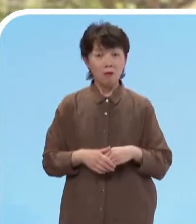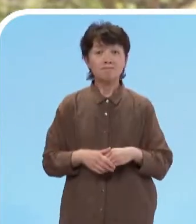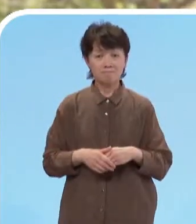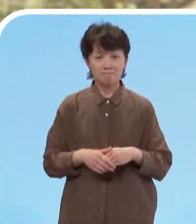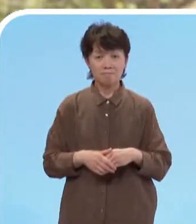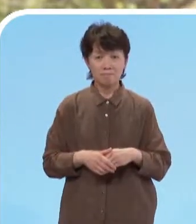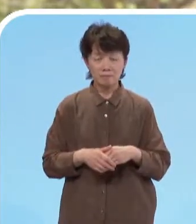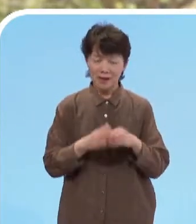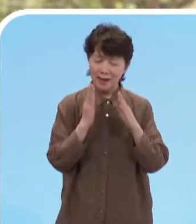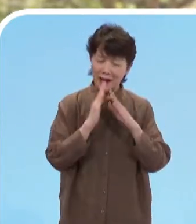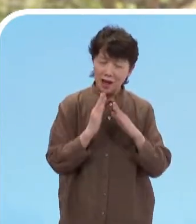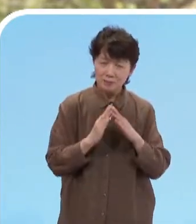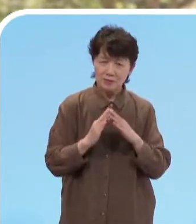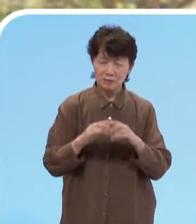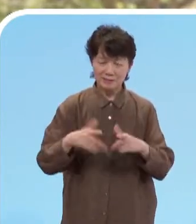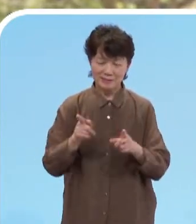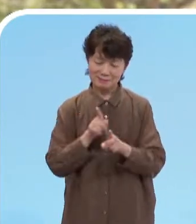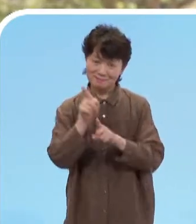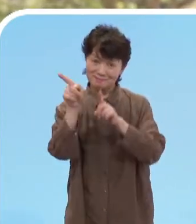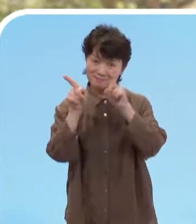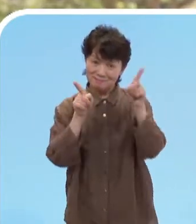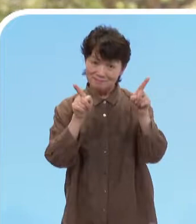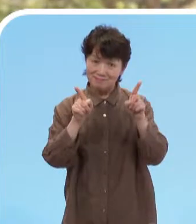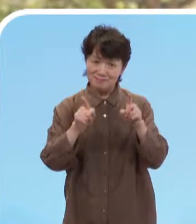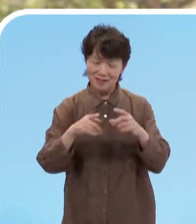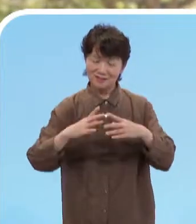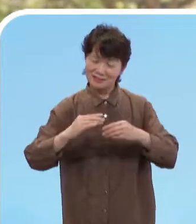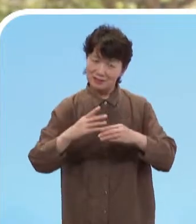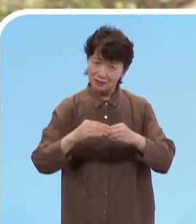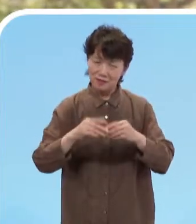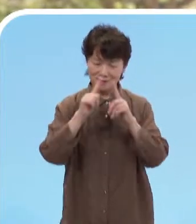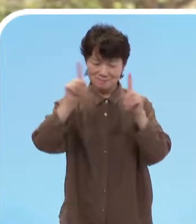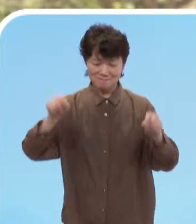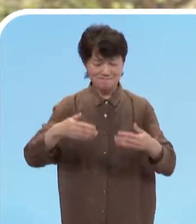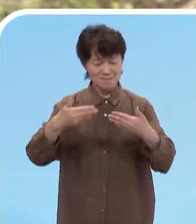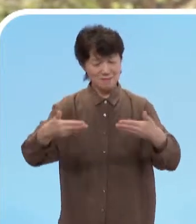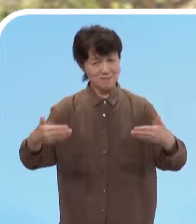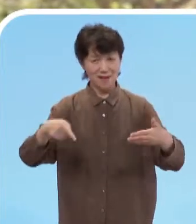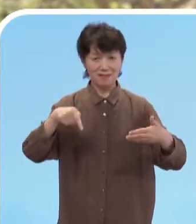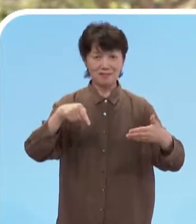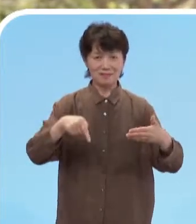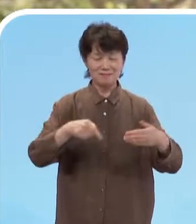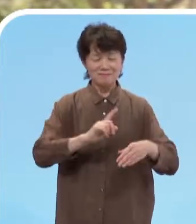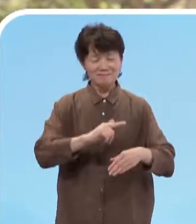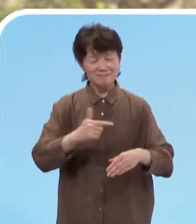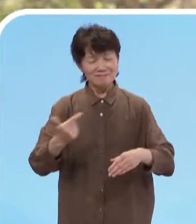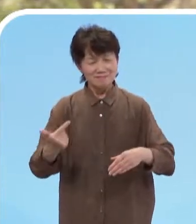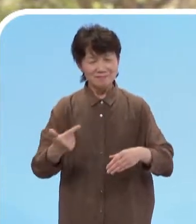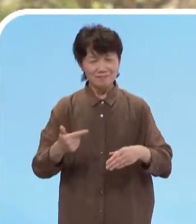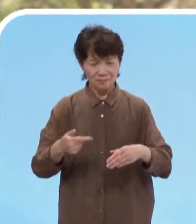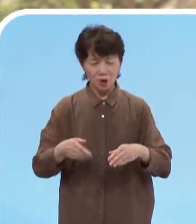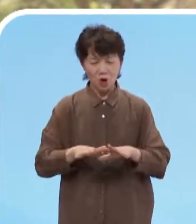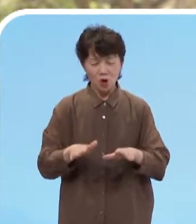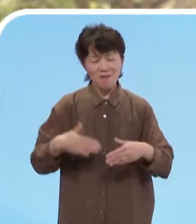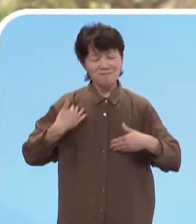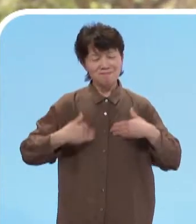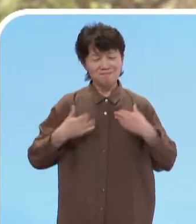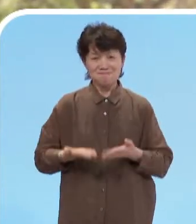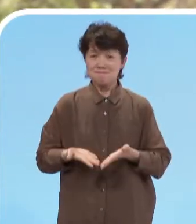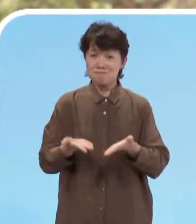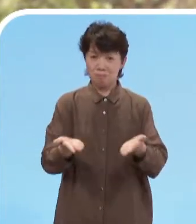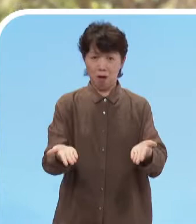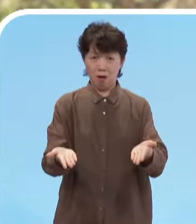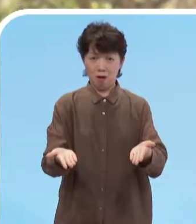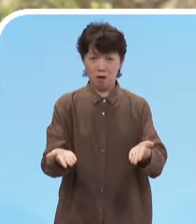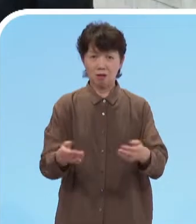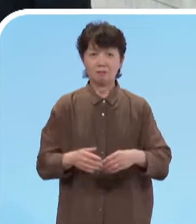段紙工作や木工作、それから人形劇、パネルシアターなどいろいろなもので子どもたちに楽しんでもら